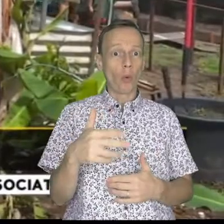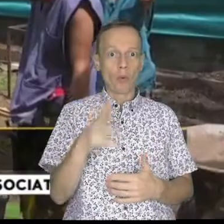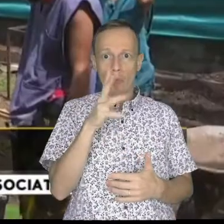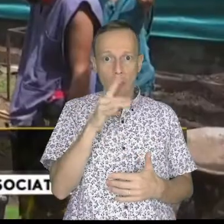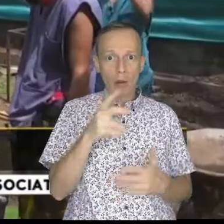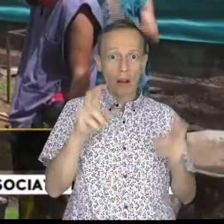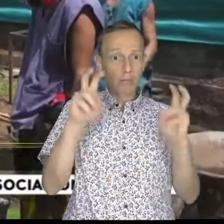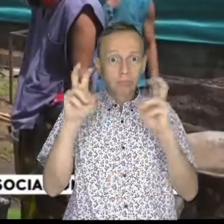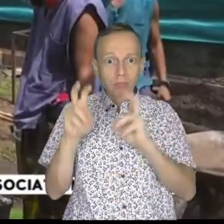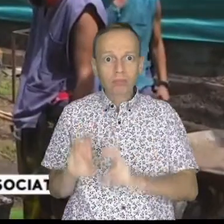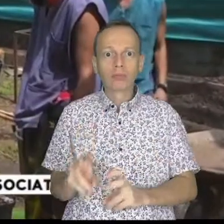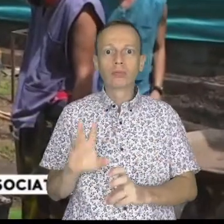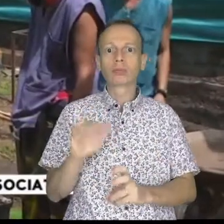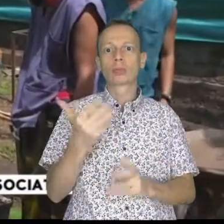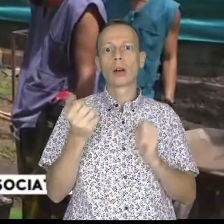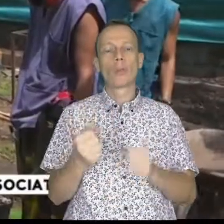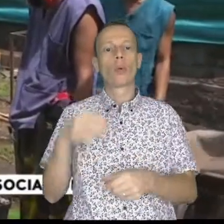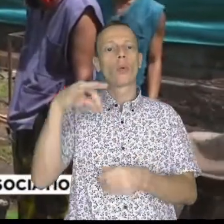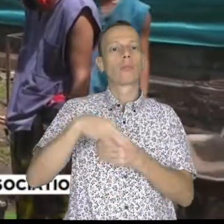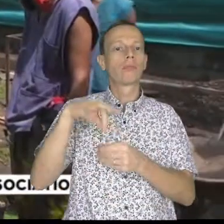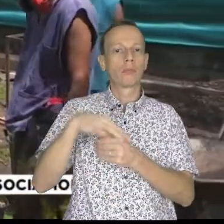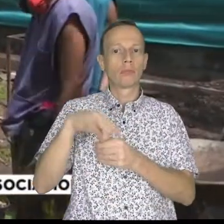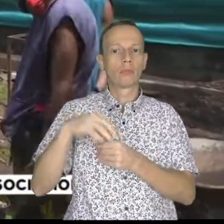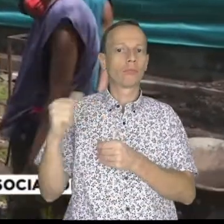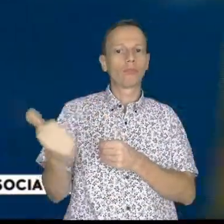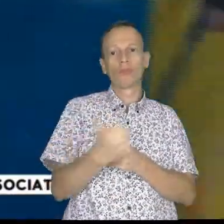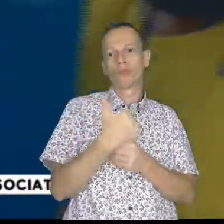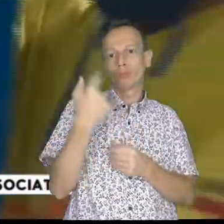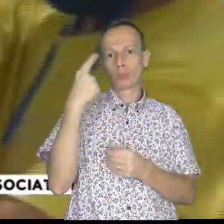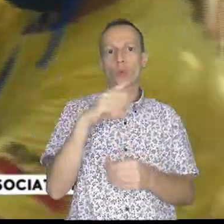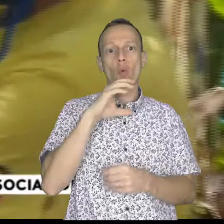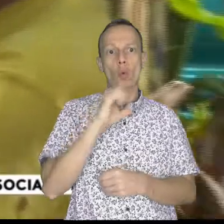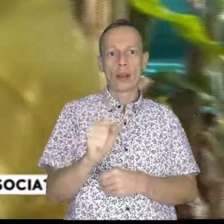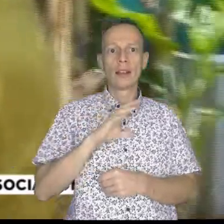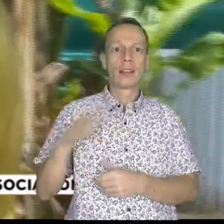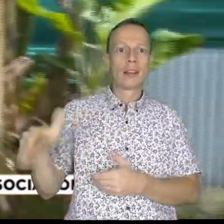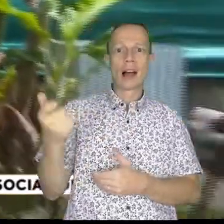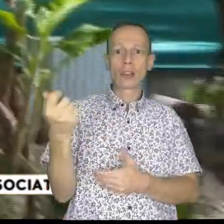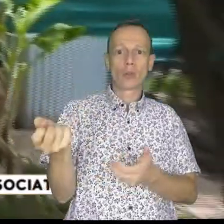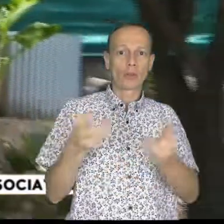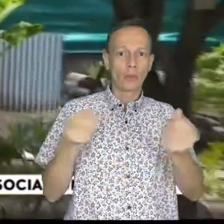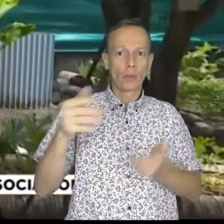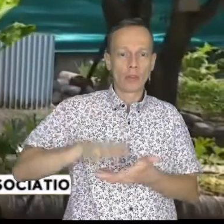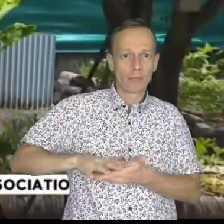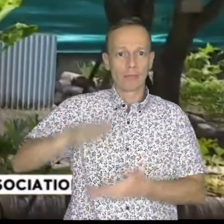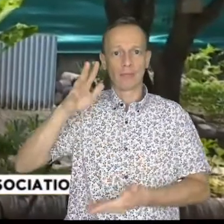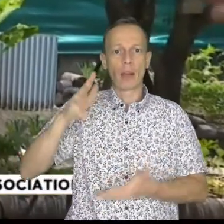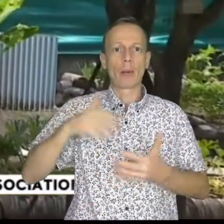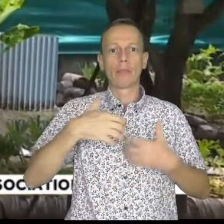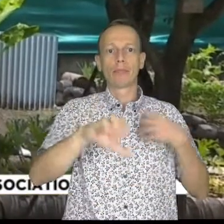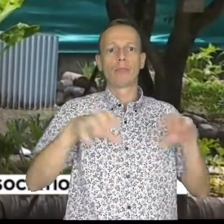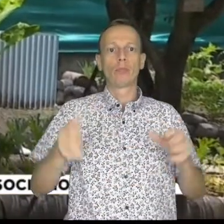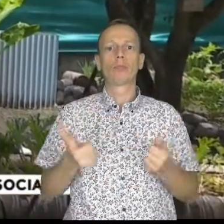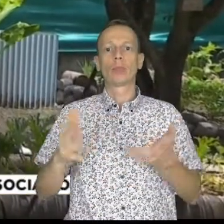l'association Anavaï lance une cagnotte solidaire pour Noël. Objectif, réunir le maximum de fonds à destination de plusieurs